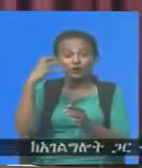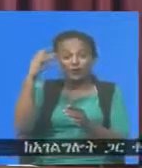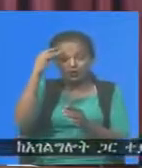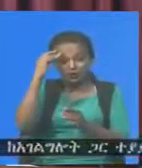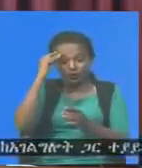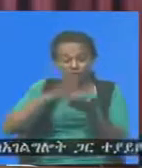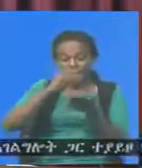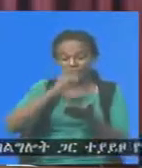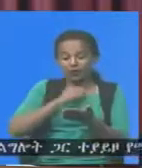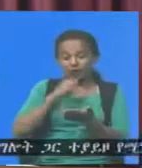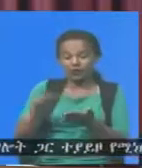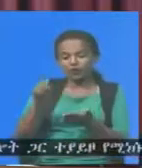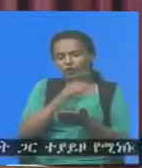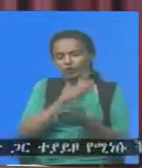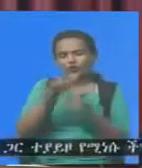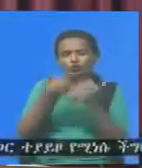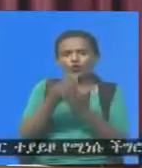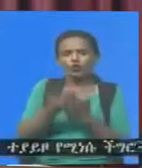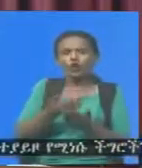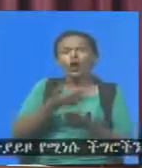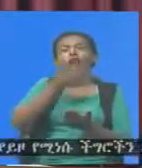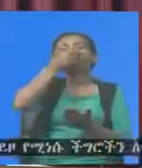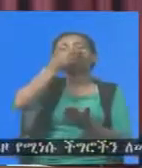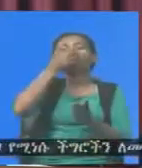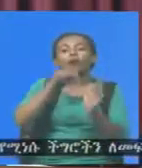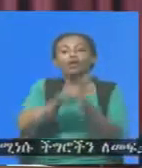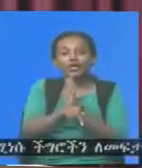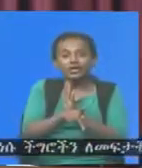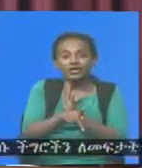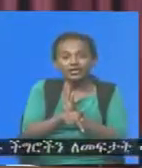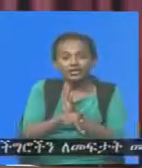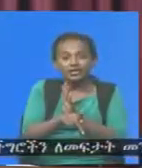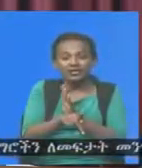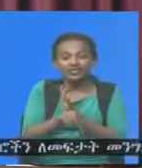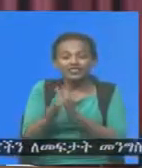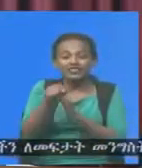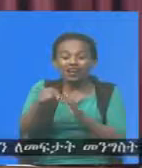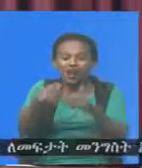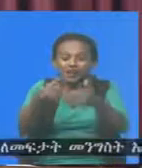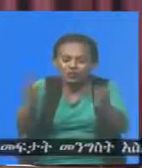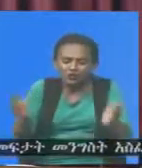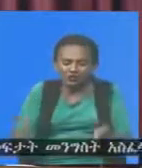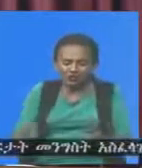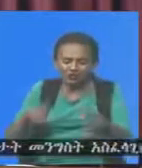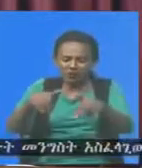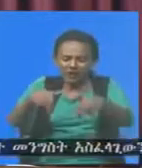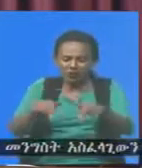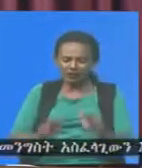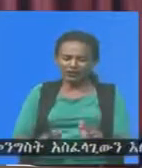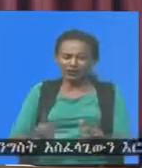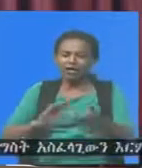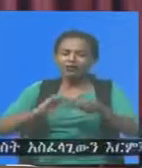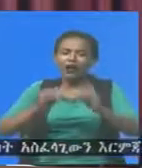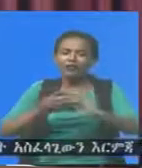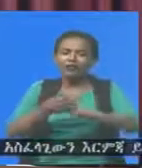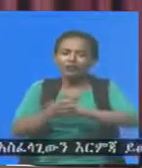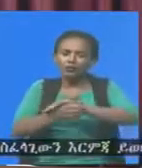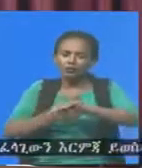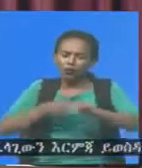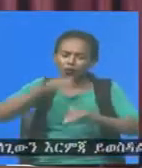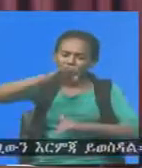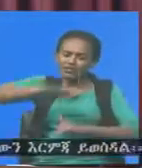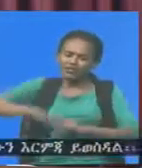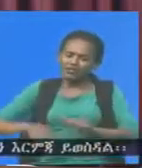የሆኑ ጀነራሎች አፍኖ መግደል እዚያ ግቢ ውስጥ መቅበር ታሪክ ደብቆ ማስቀረት